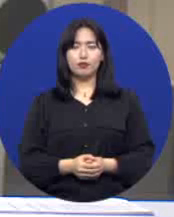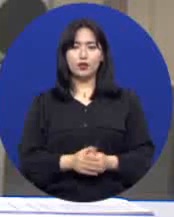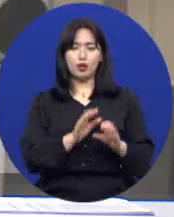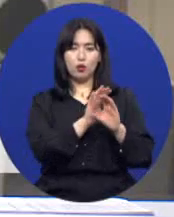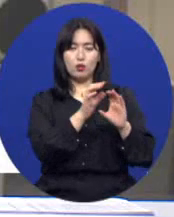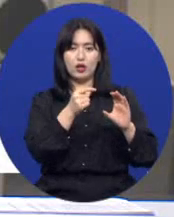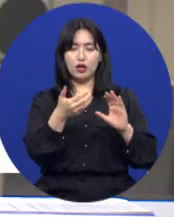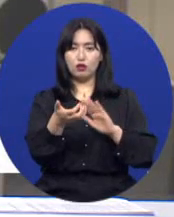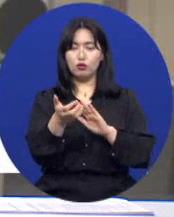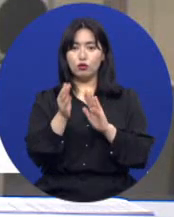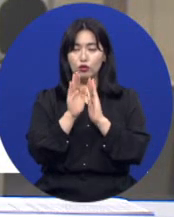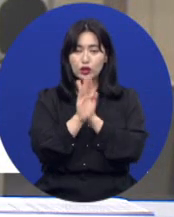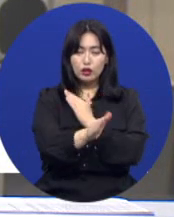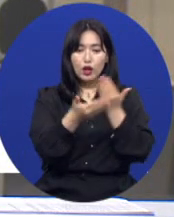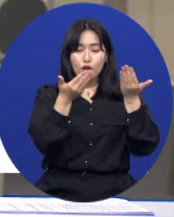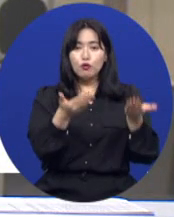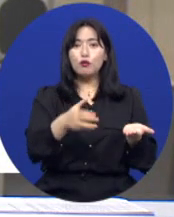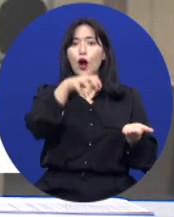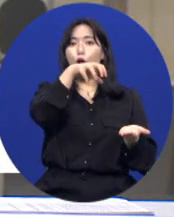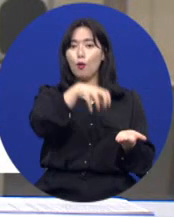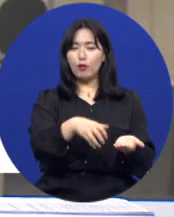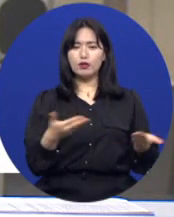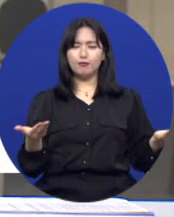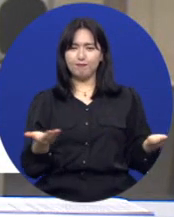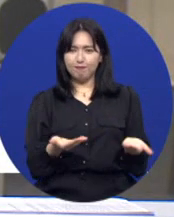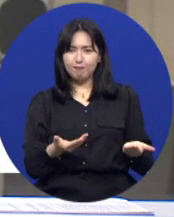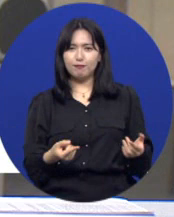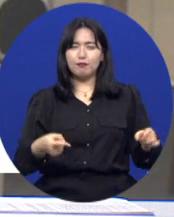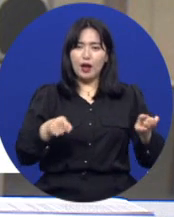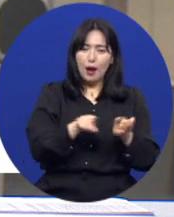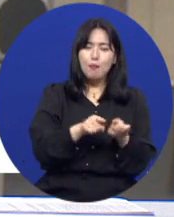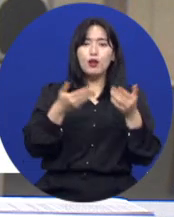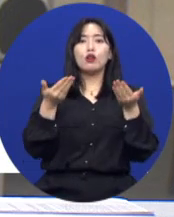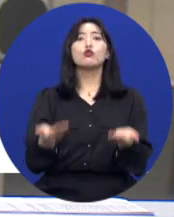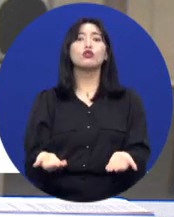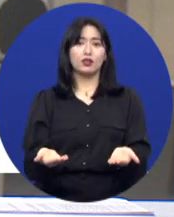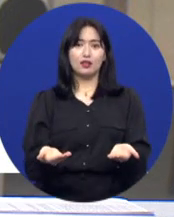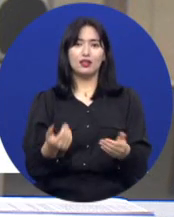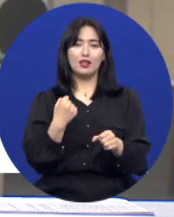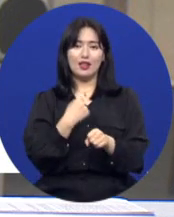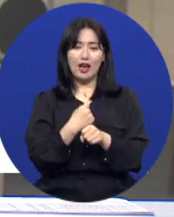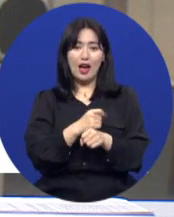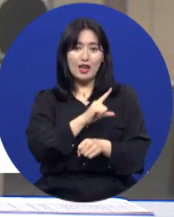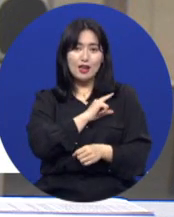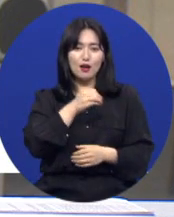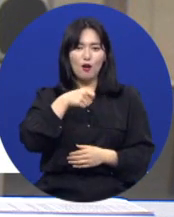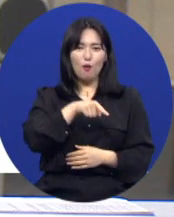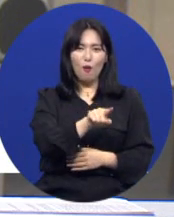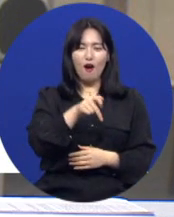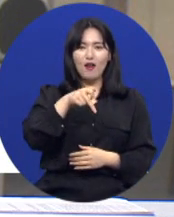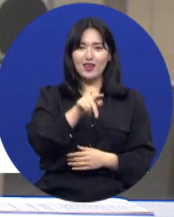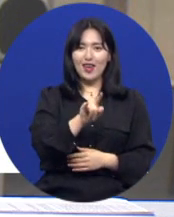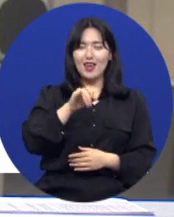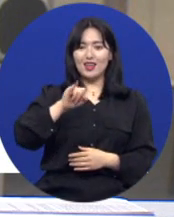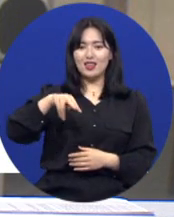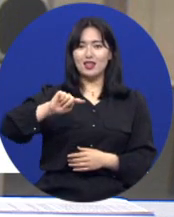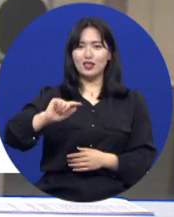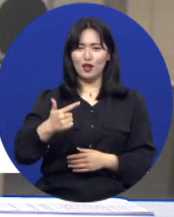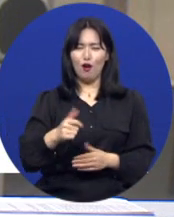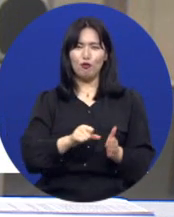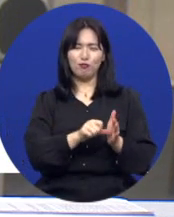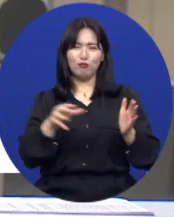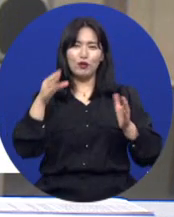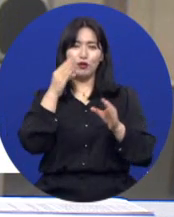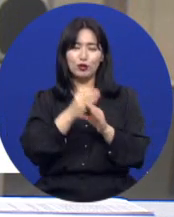그런 알구 이후 휴가지에서 일을 하면서 휴식도 즐기는 일명 워 케이션 이 확산되면서 이 재주가